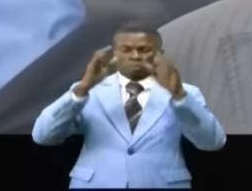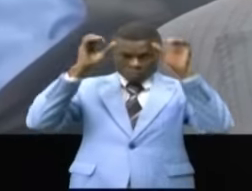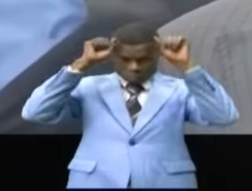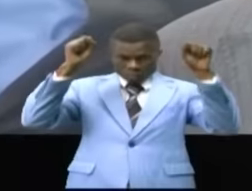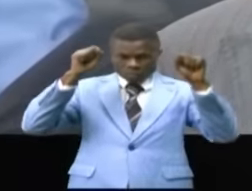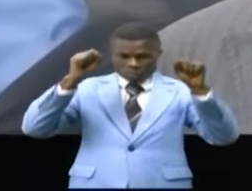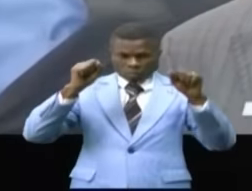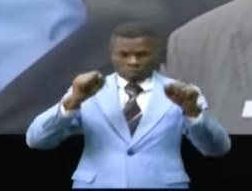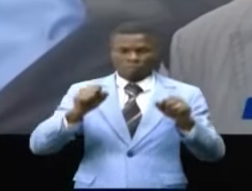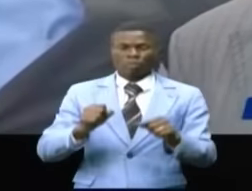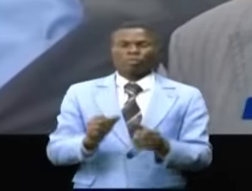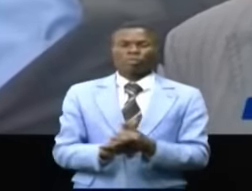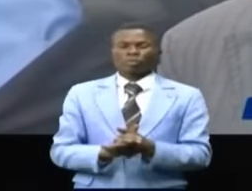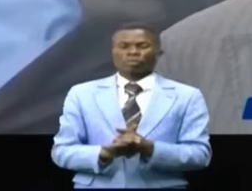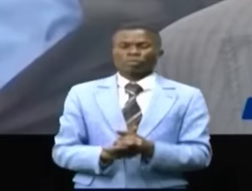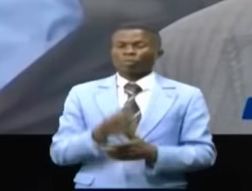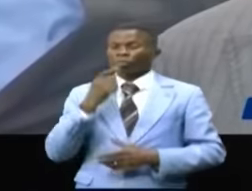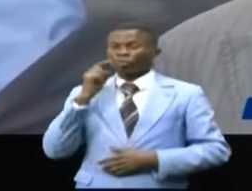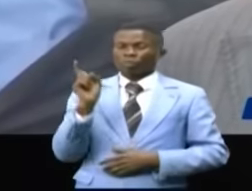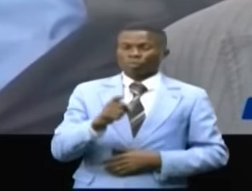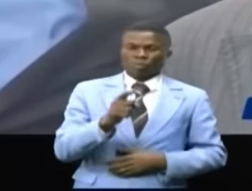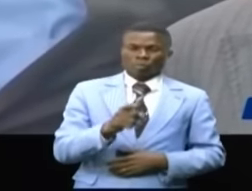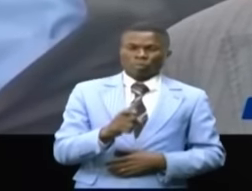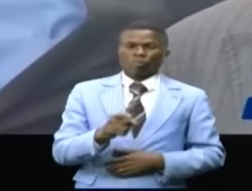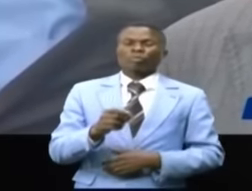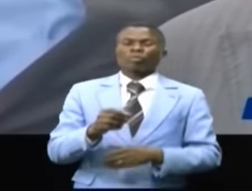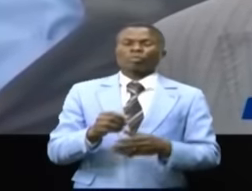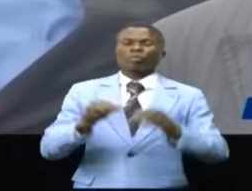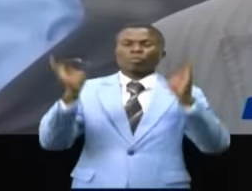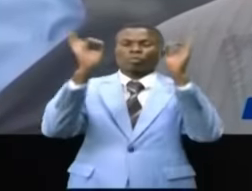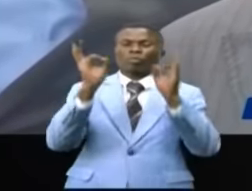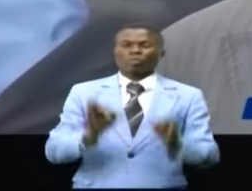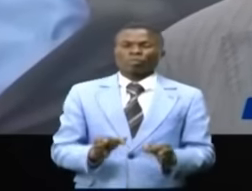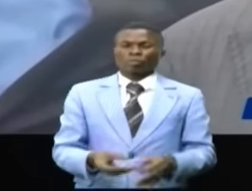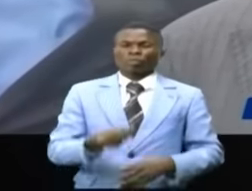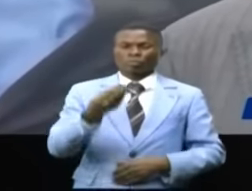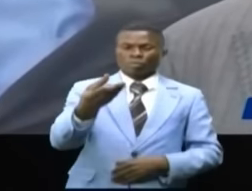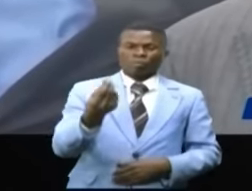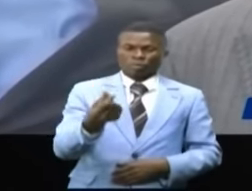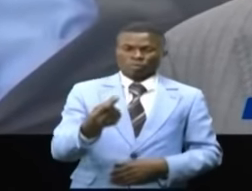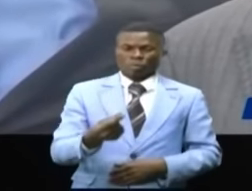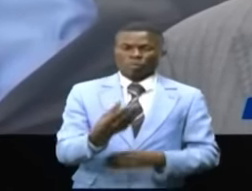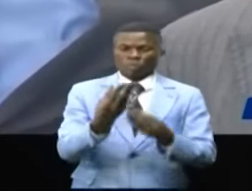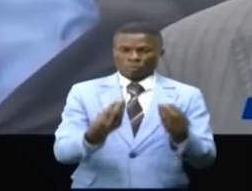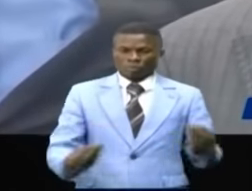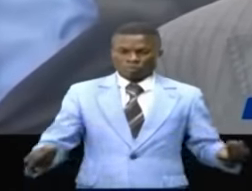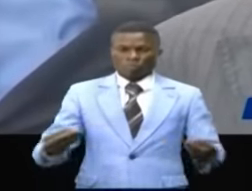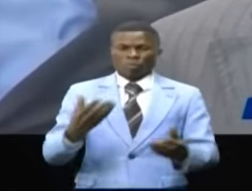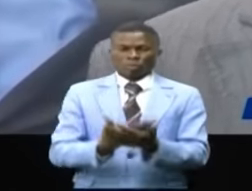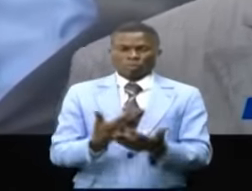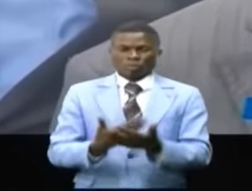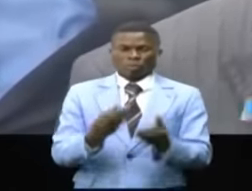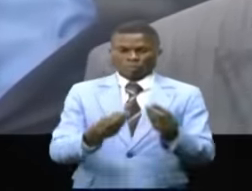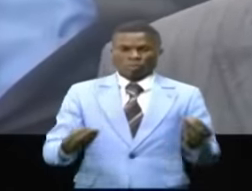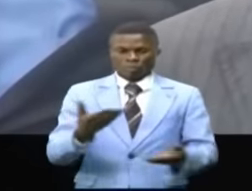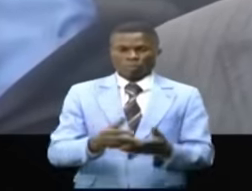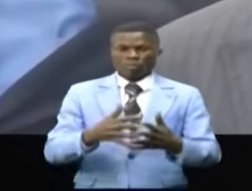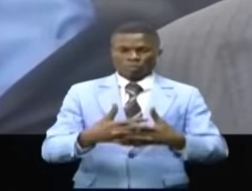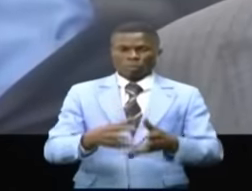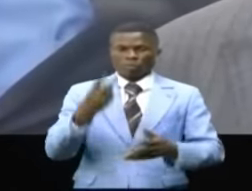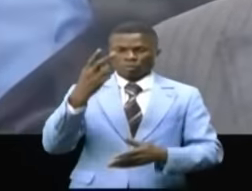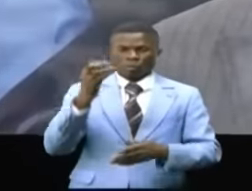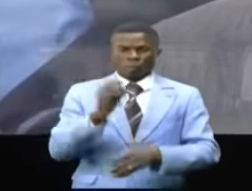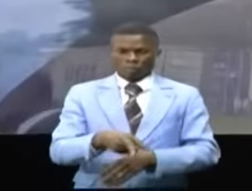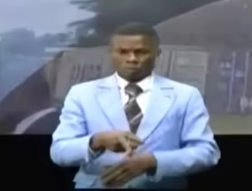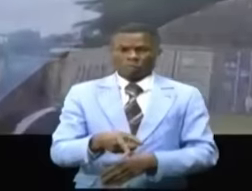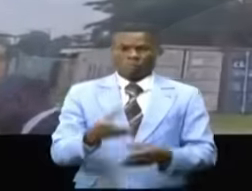avoir instruits. Et à l'office, le fonneur aussi qui a mis des moyens pour, à l'office pour trouver solution rapidement. La solution est là, les deux moteurs sont là, même pas